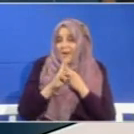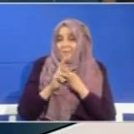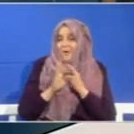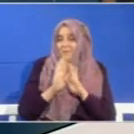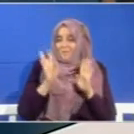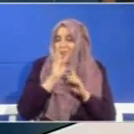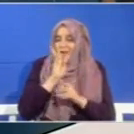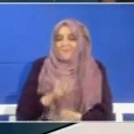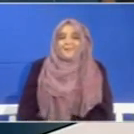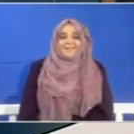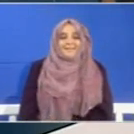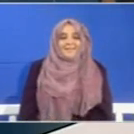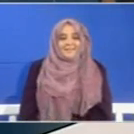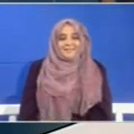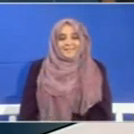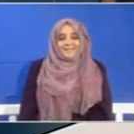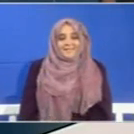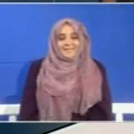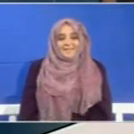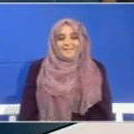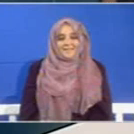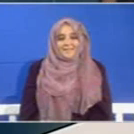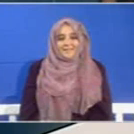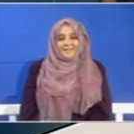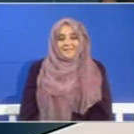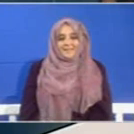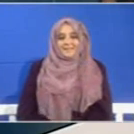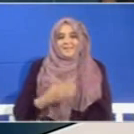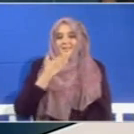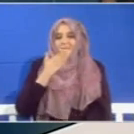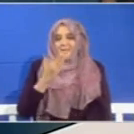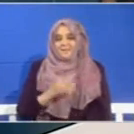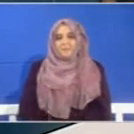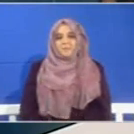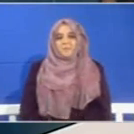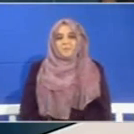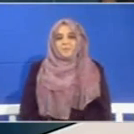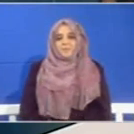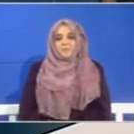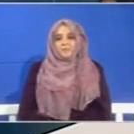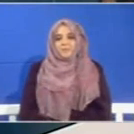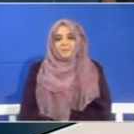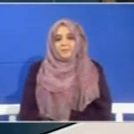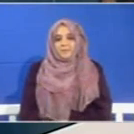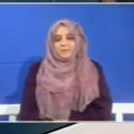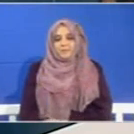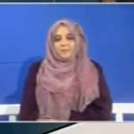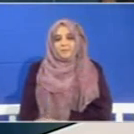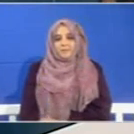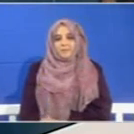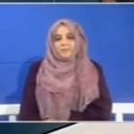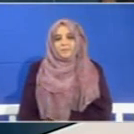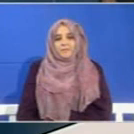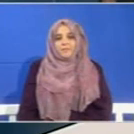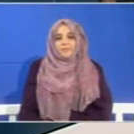المشاهده والمتابعه السي ابراهيم. صح بارك الله. ربي يبارك فيك، الله يحفظك ان شاء الله، شكرا. نروحوا لمكالمه ام لجين من